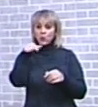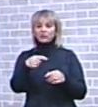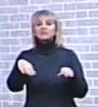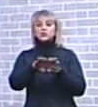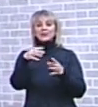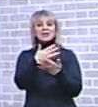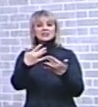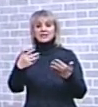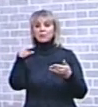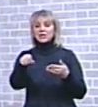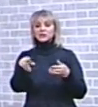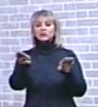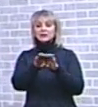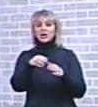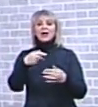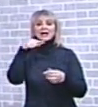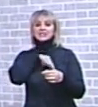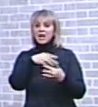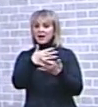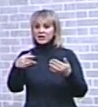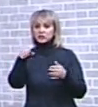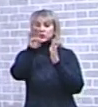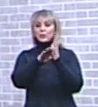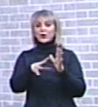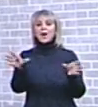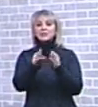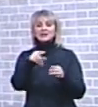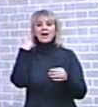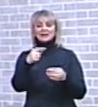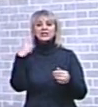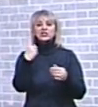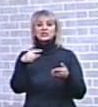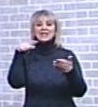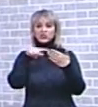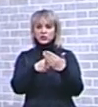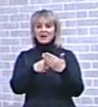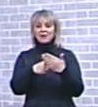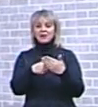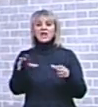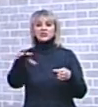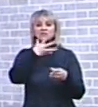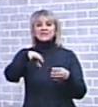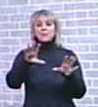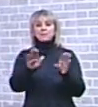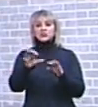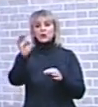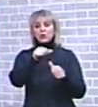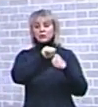эту разнообразную, такую разнохарактерную программу объединяет одна единственная идея. Эти все песни о